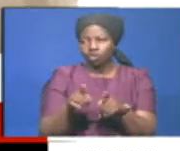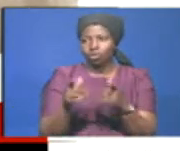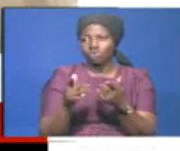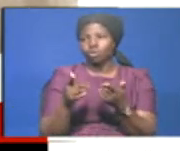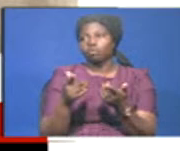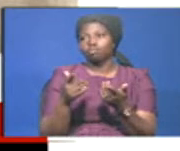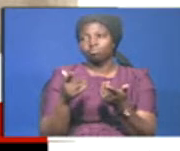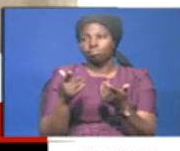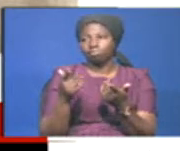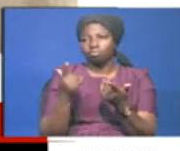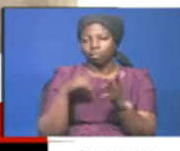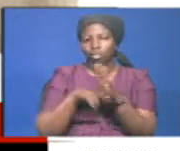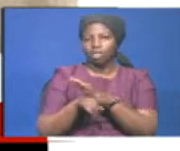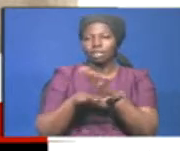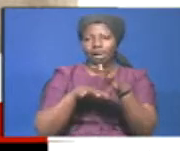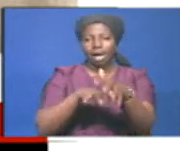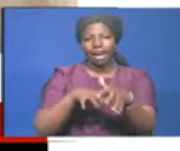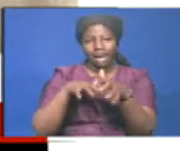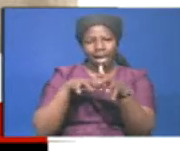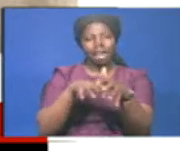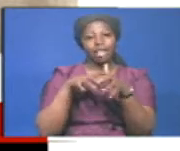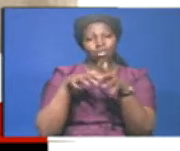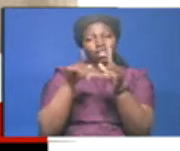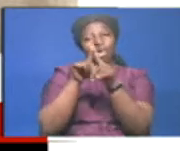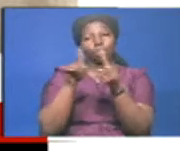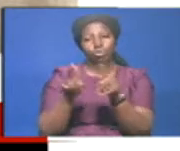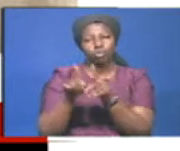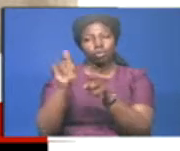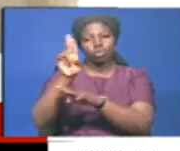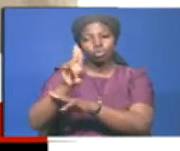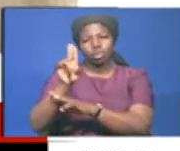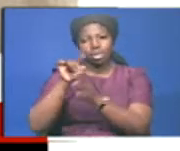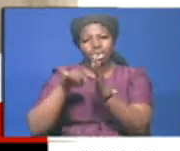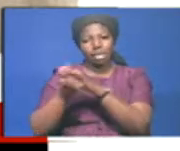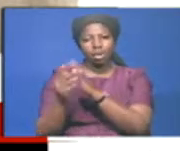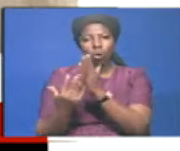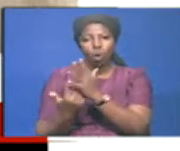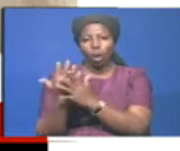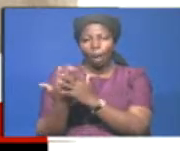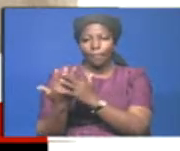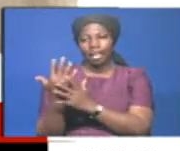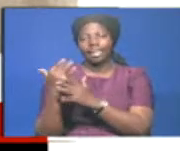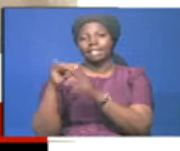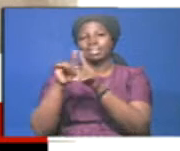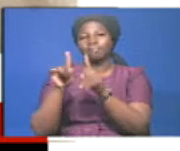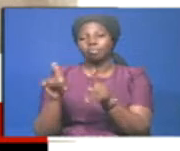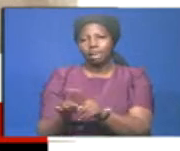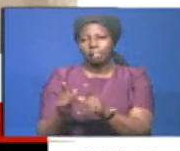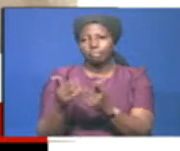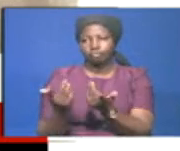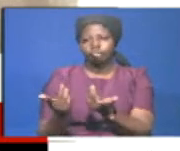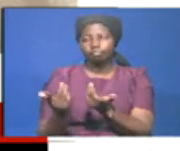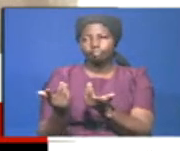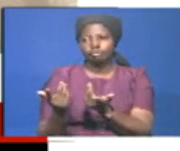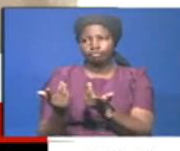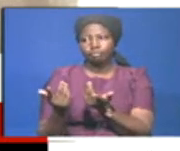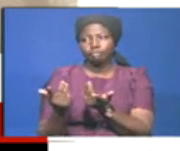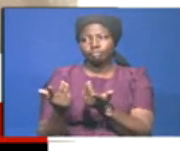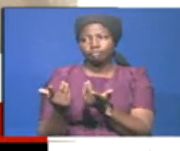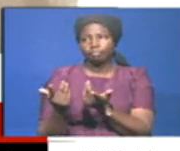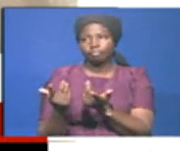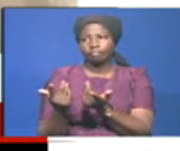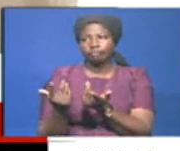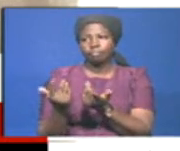kwa kilimo pia zinatumika kwa vitu kama crop cropping na pia kuweka signpost